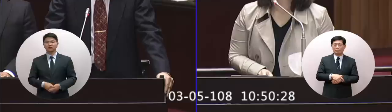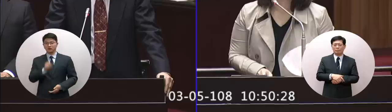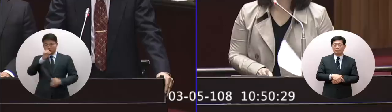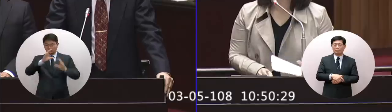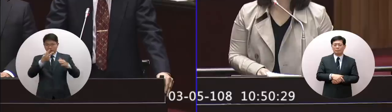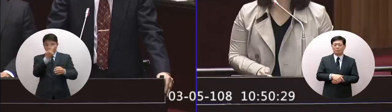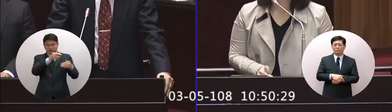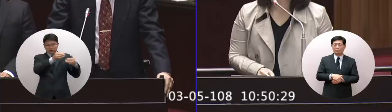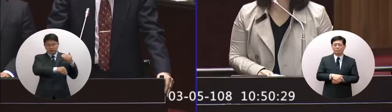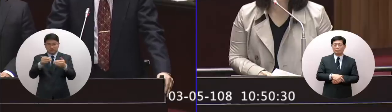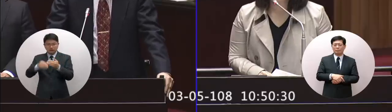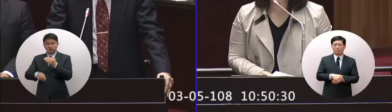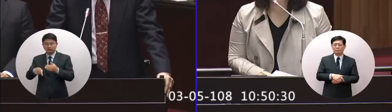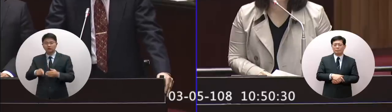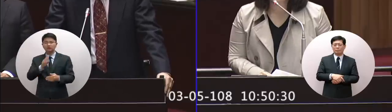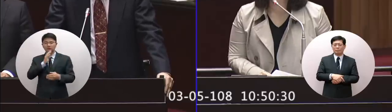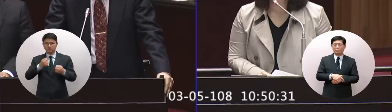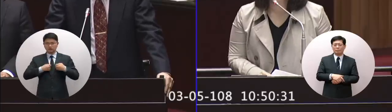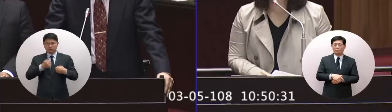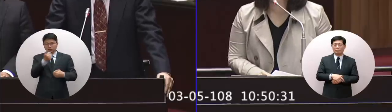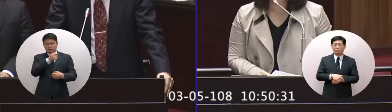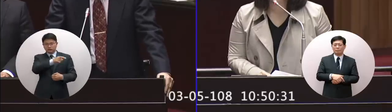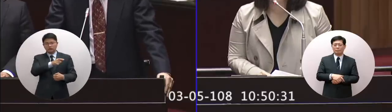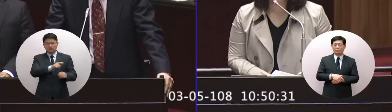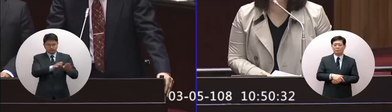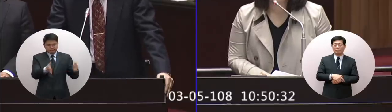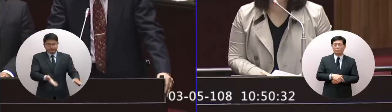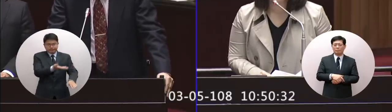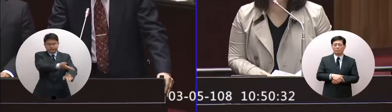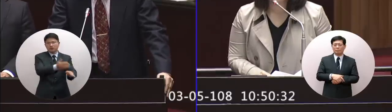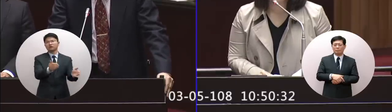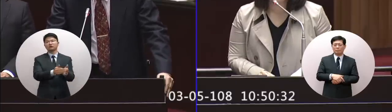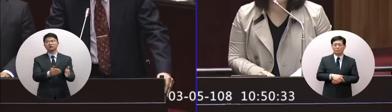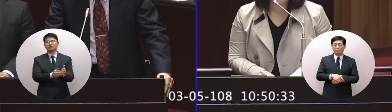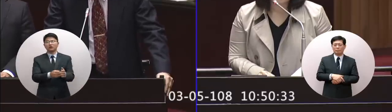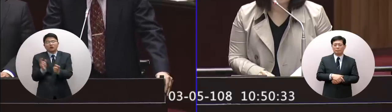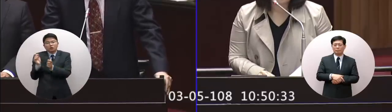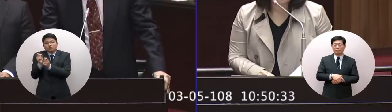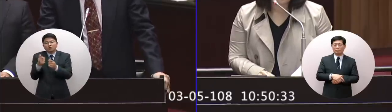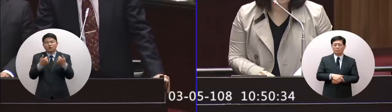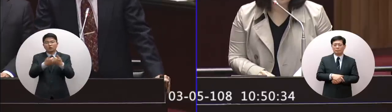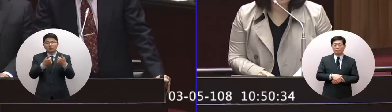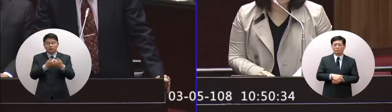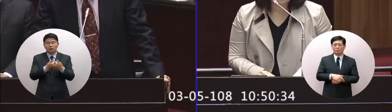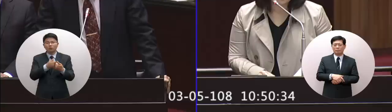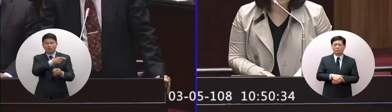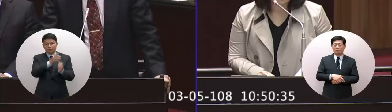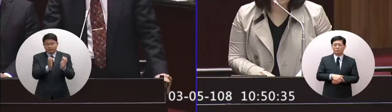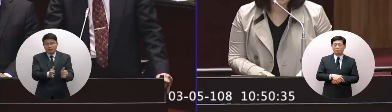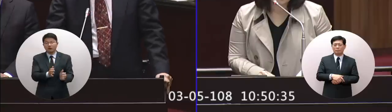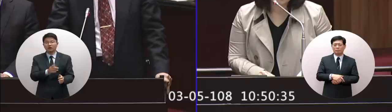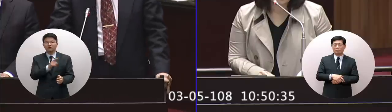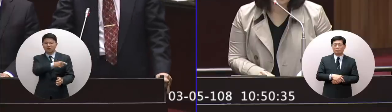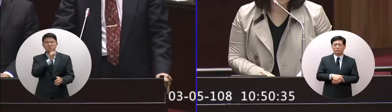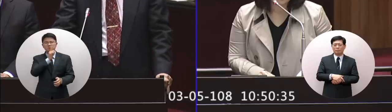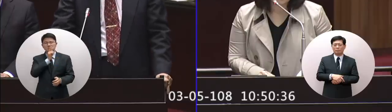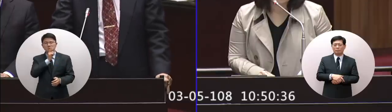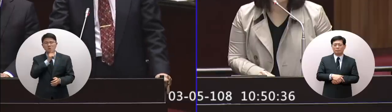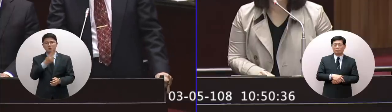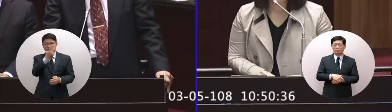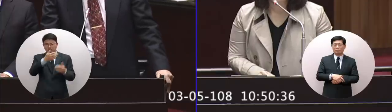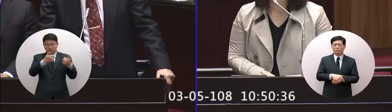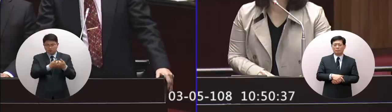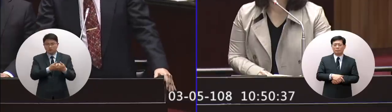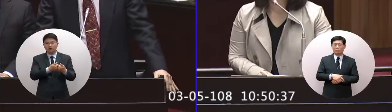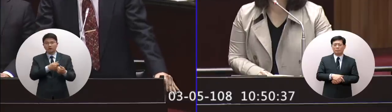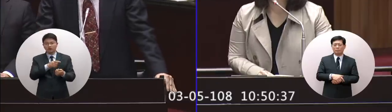湾方案这个方案已经在习近平的桌上了。你可以看到现在两会在举行，他们再度重申，而且两会结束